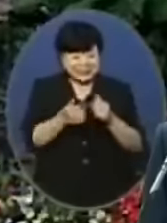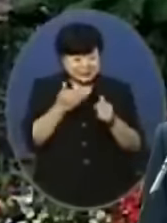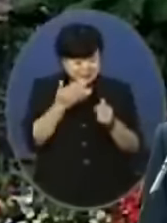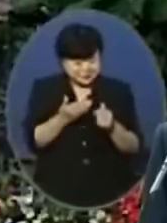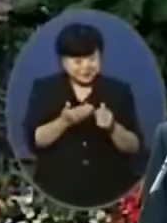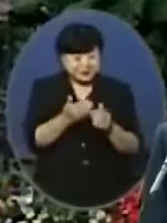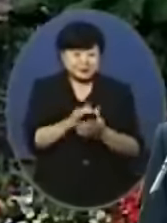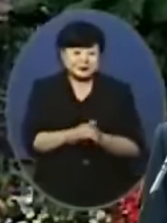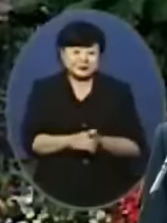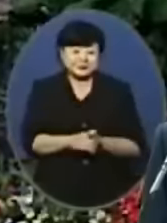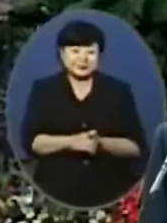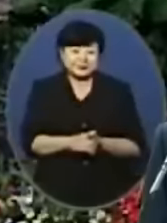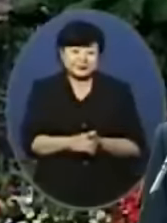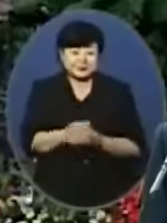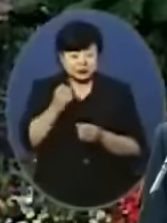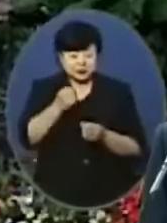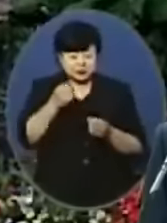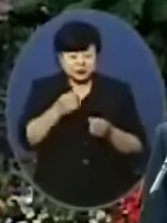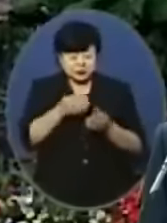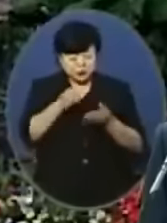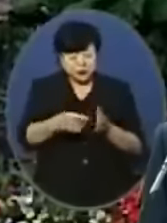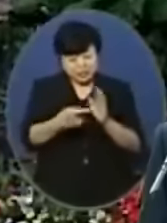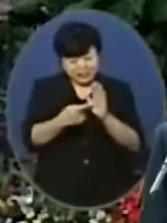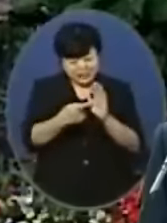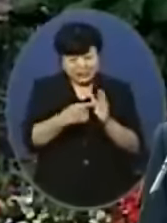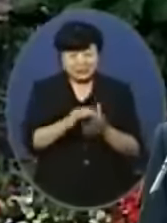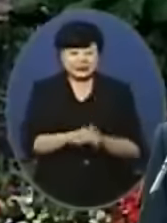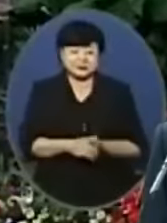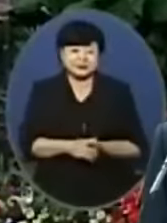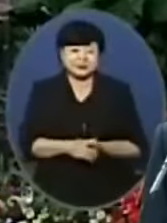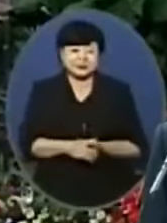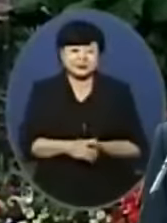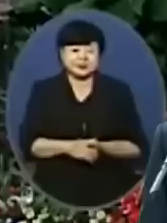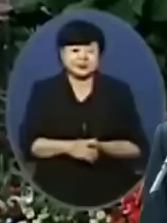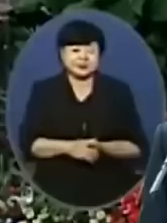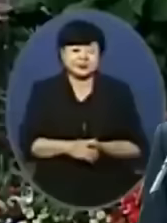하나님이 성령을 통해서 우리에게 나타나시는 것인데,